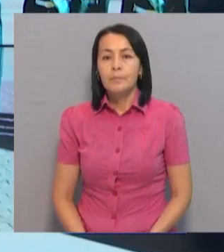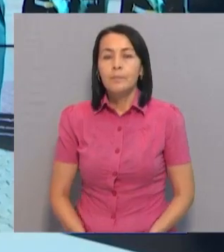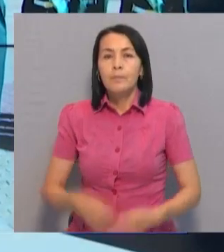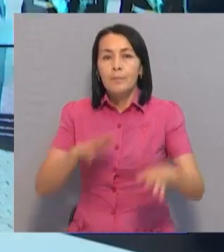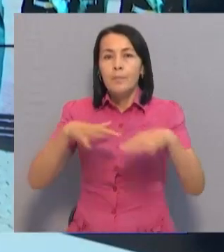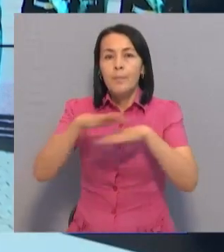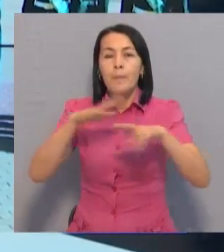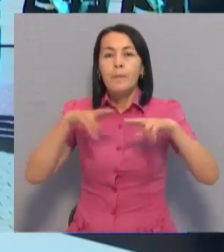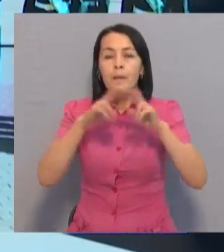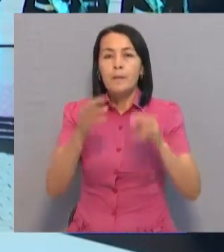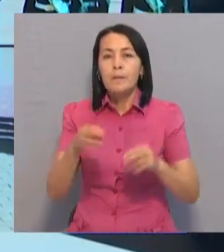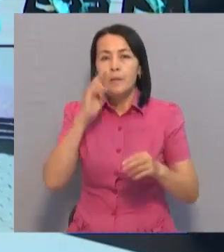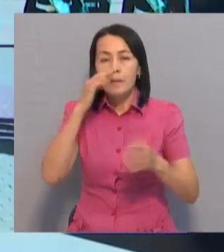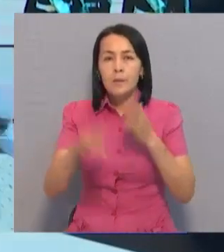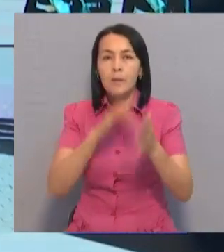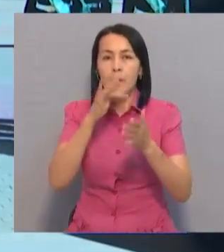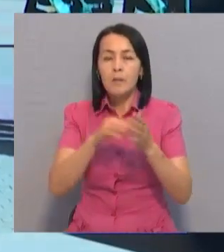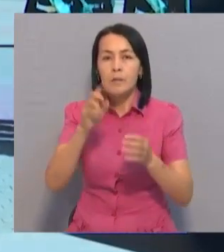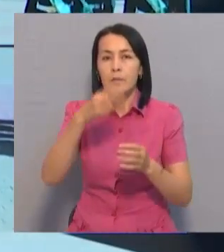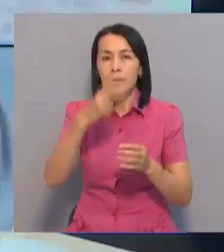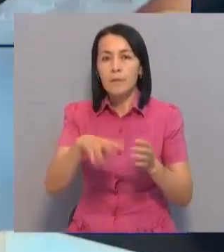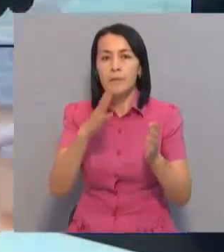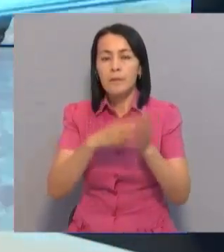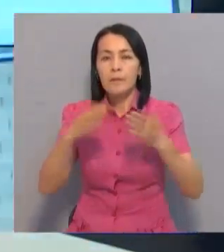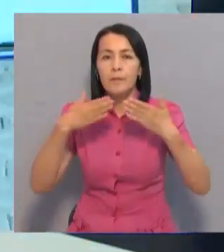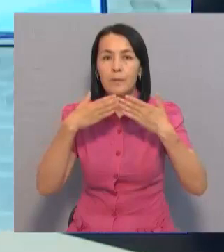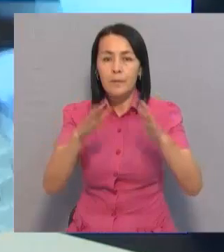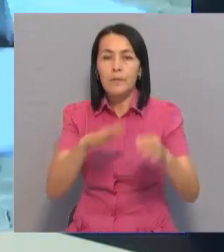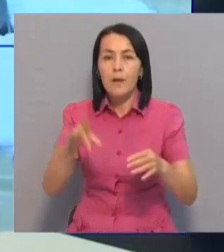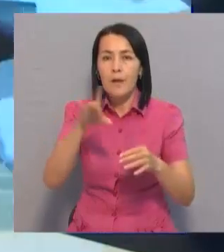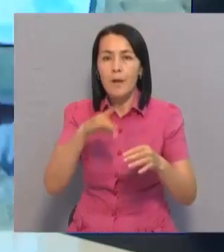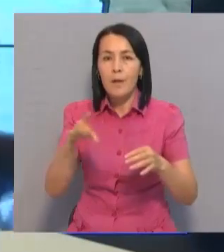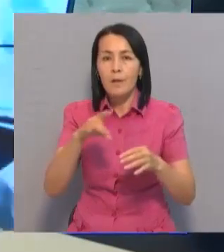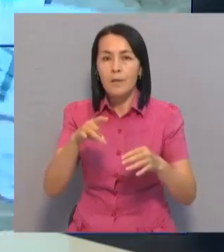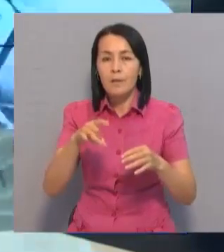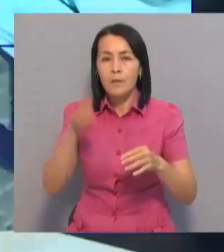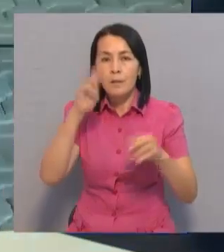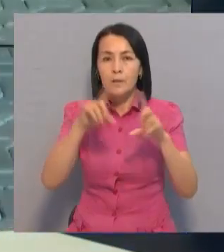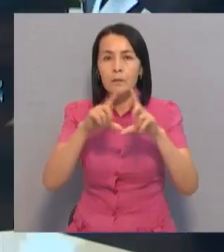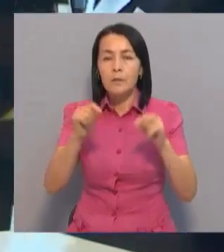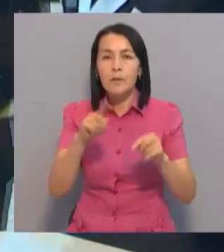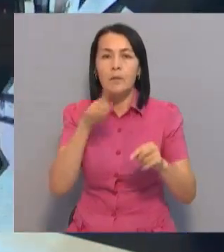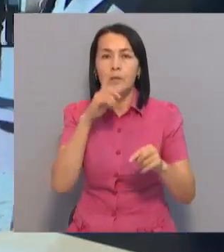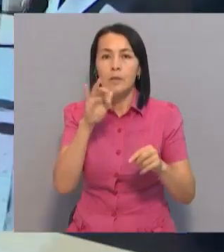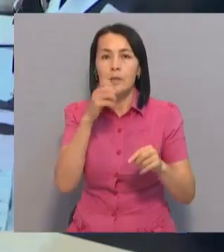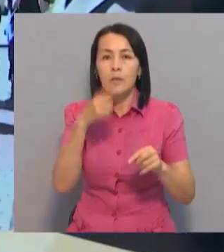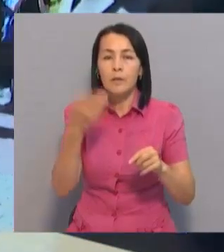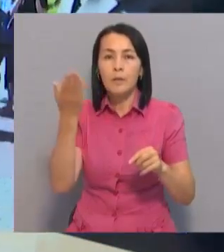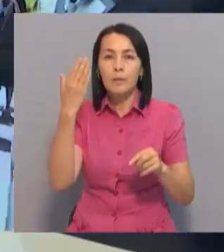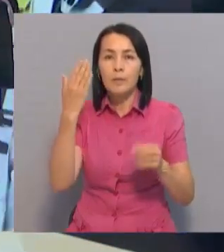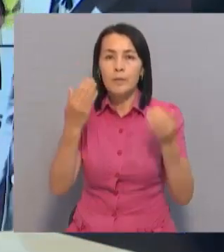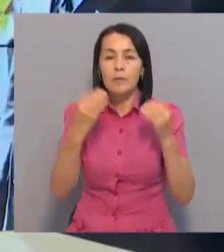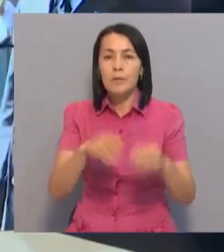На площади Астана, третьего мегаполиса, 129 выпускников республиканской школы Жасулан имени героя Советского